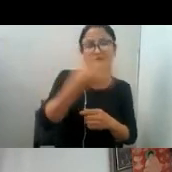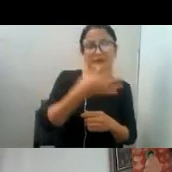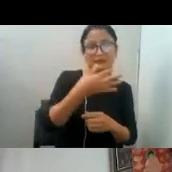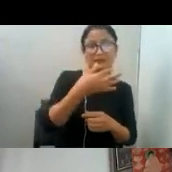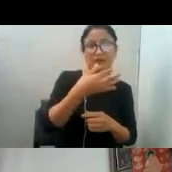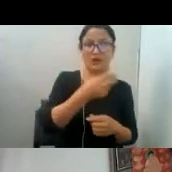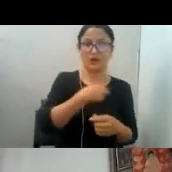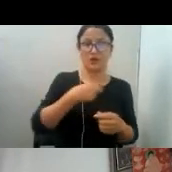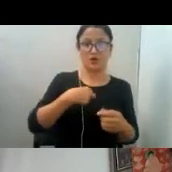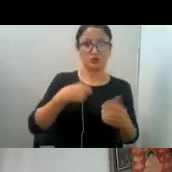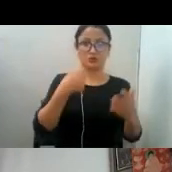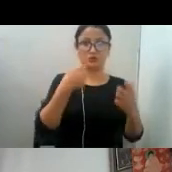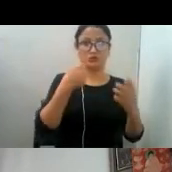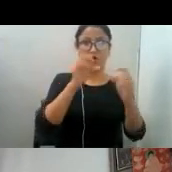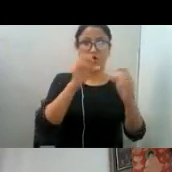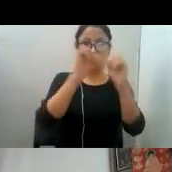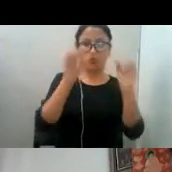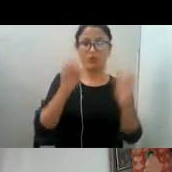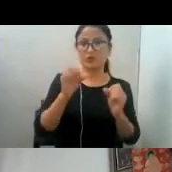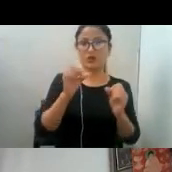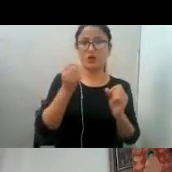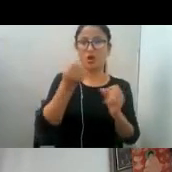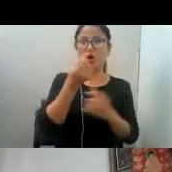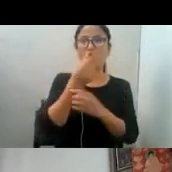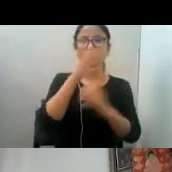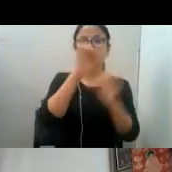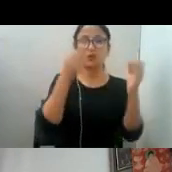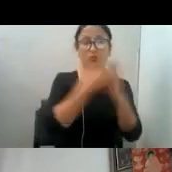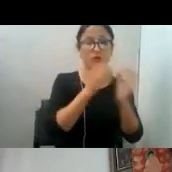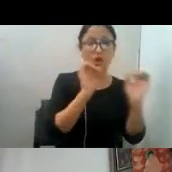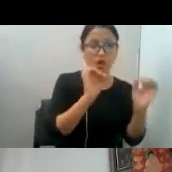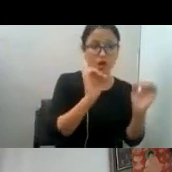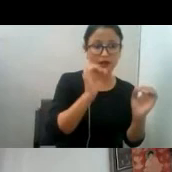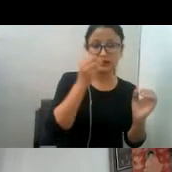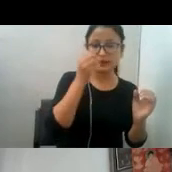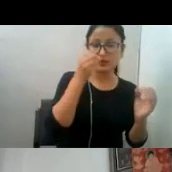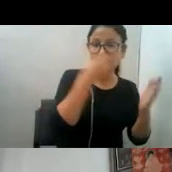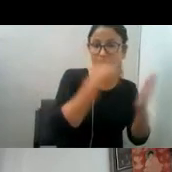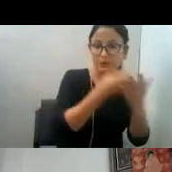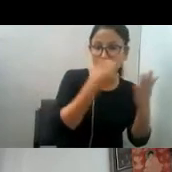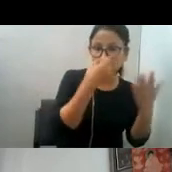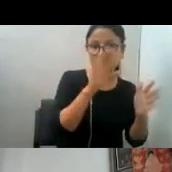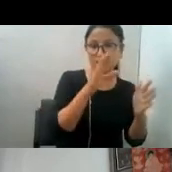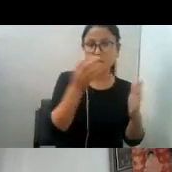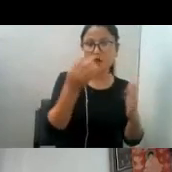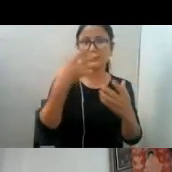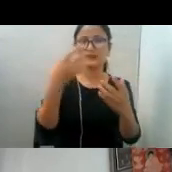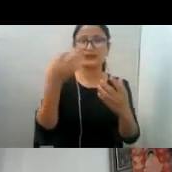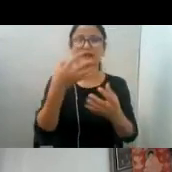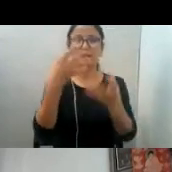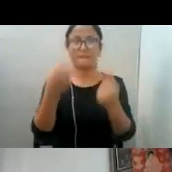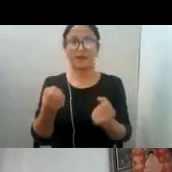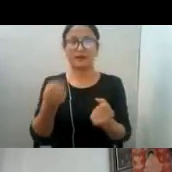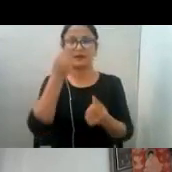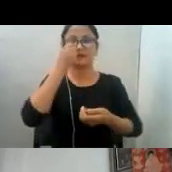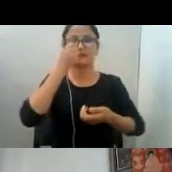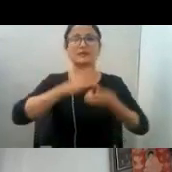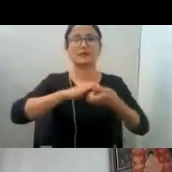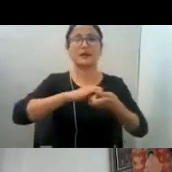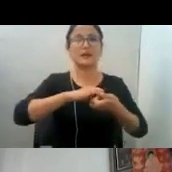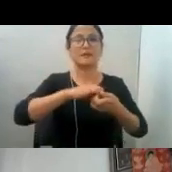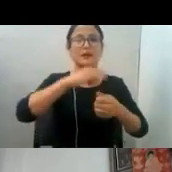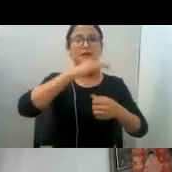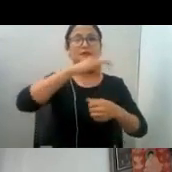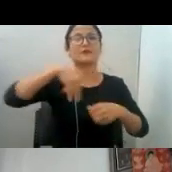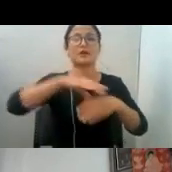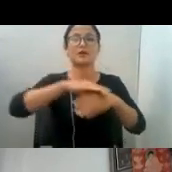मेडिकल गइसकेको थिएँ, तर मैले दबाई चाहिँ किनिसकेको चाहिँ थिइनँ. तर म मर्छु नै भनेर गएको थिएँ, तर श्रीमानले फर्काएर ल्याउनु भयो अनि